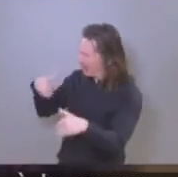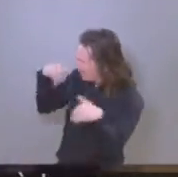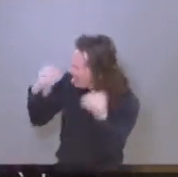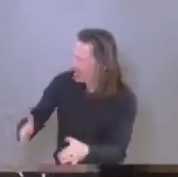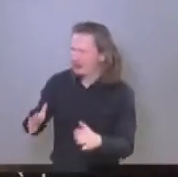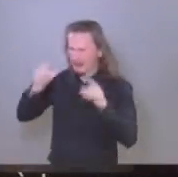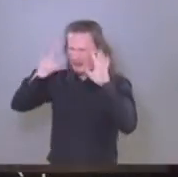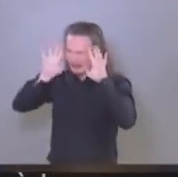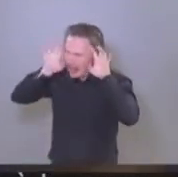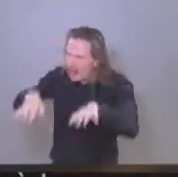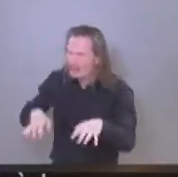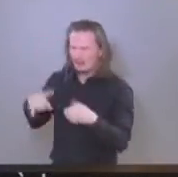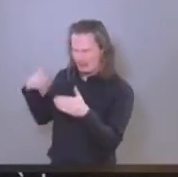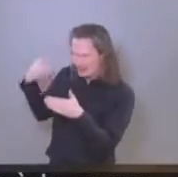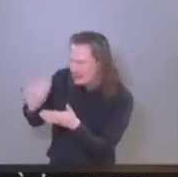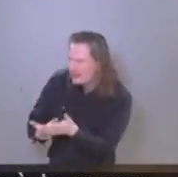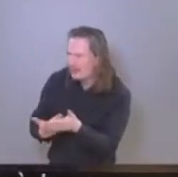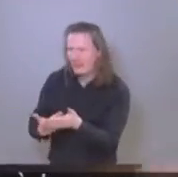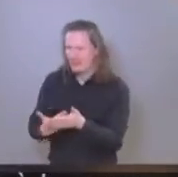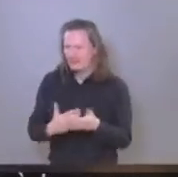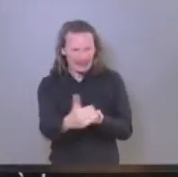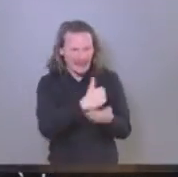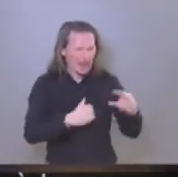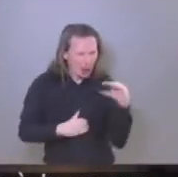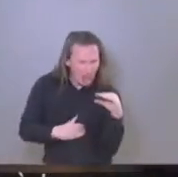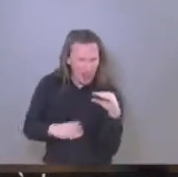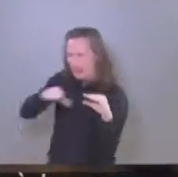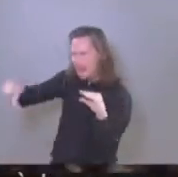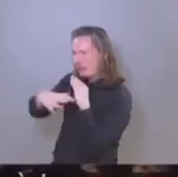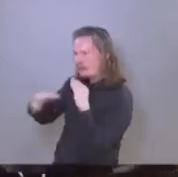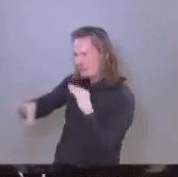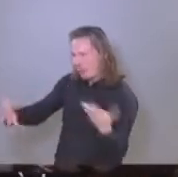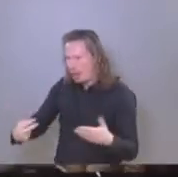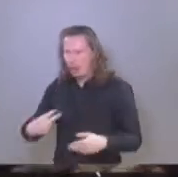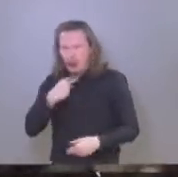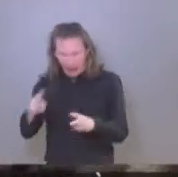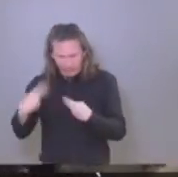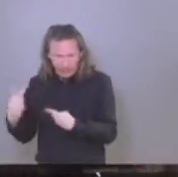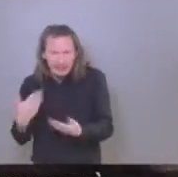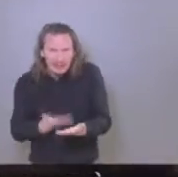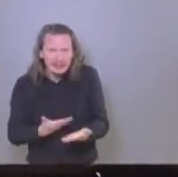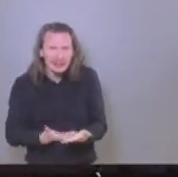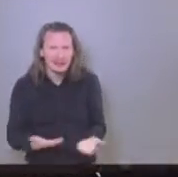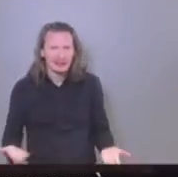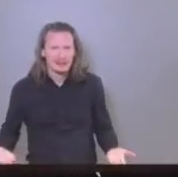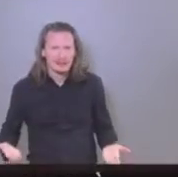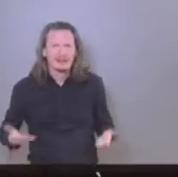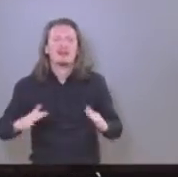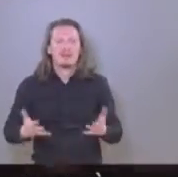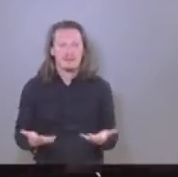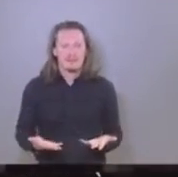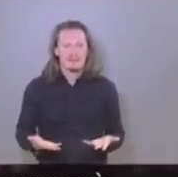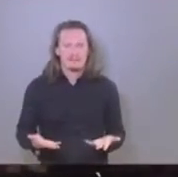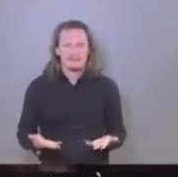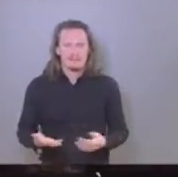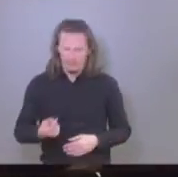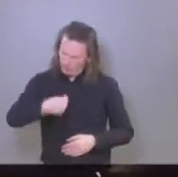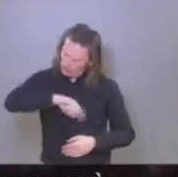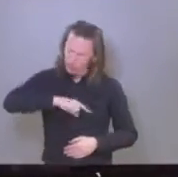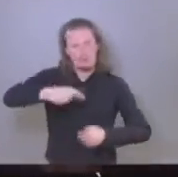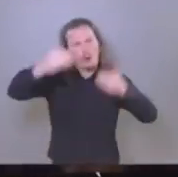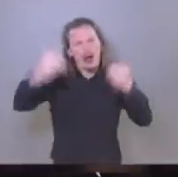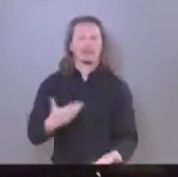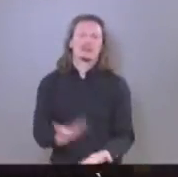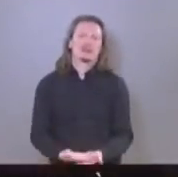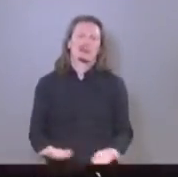âne et un animal. Et c'est ça la vie des gens. Eh bien, nous devons arrêter tout